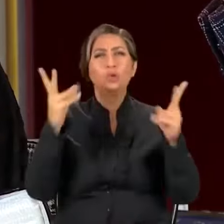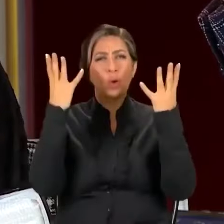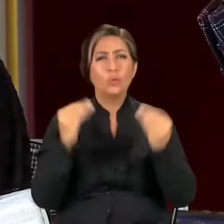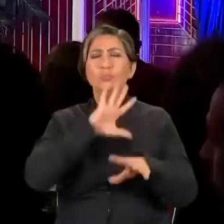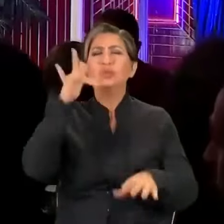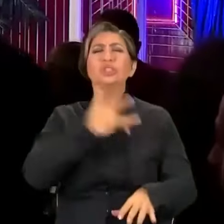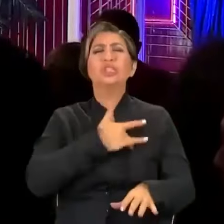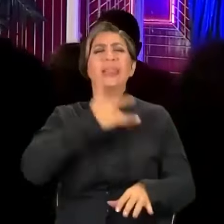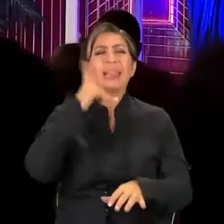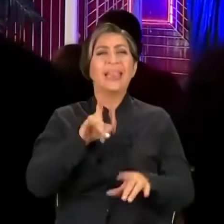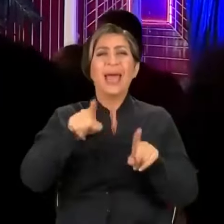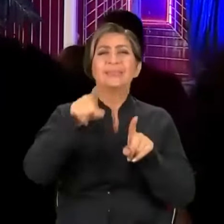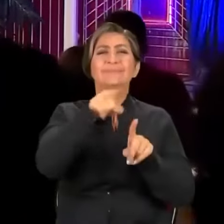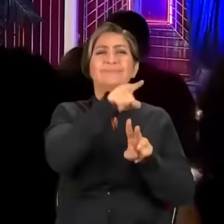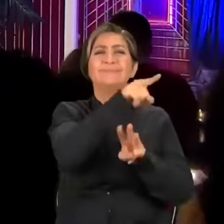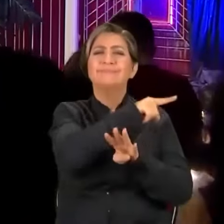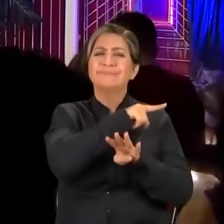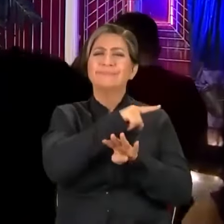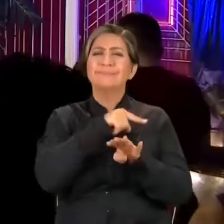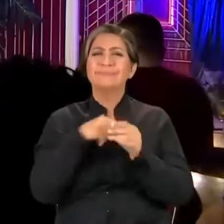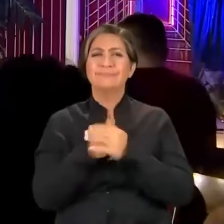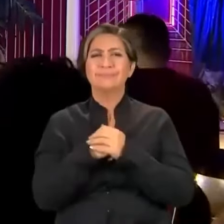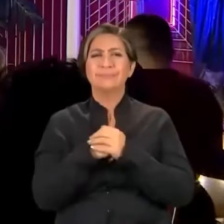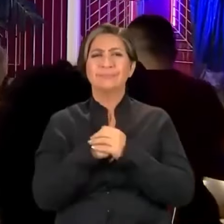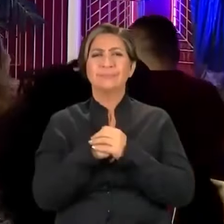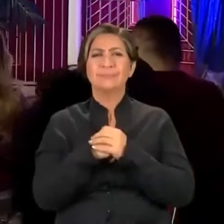bütün canlıların diyeyim daha doğrusu. Yani